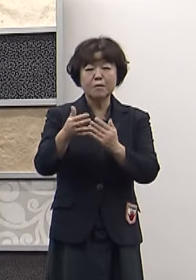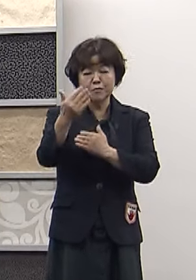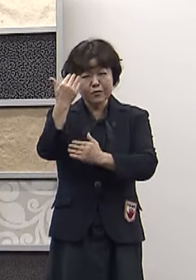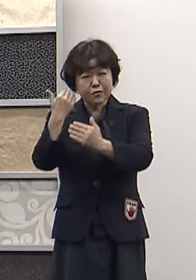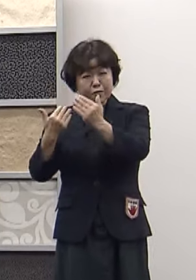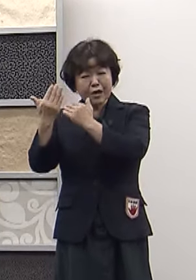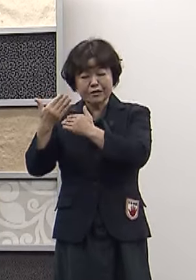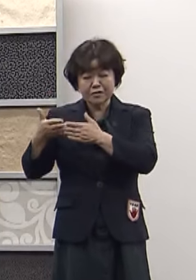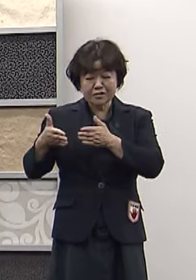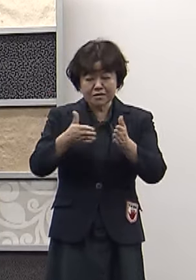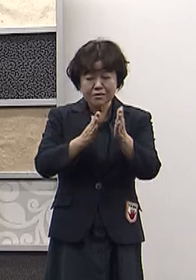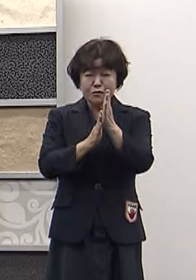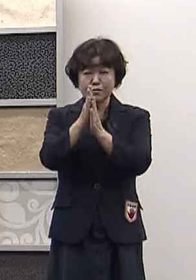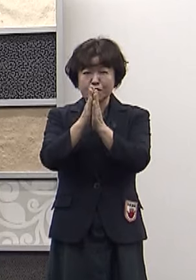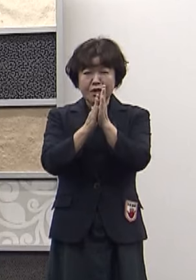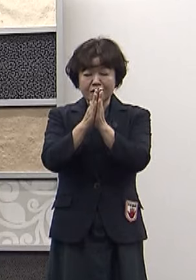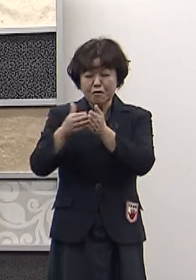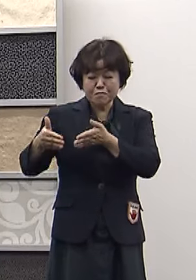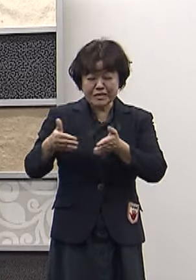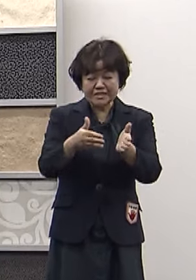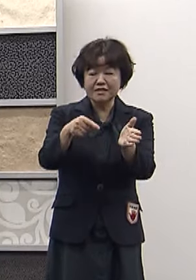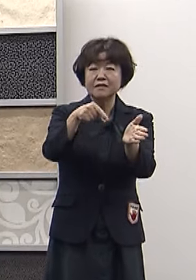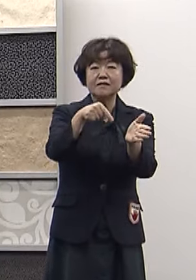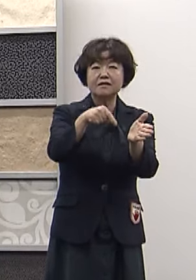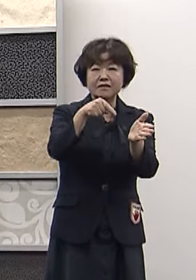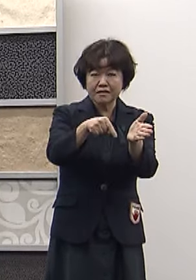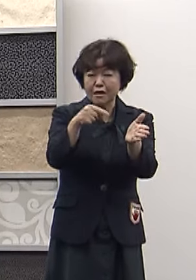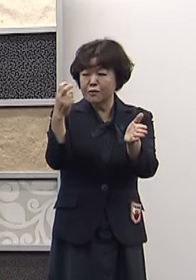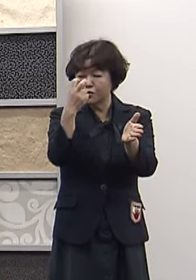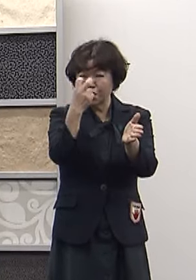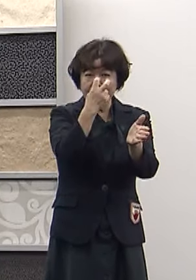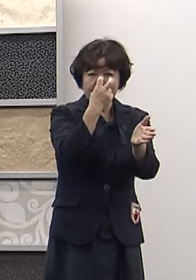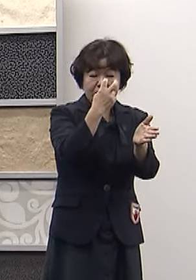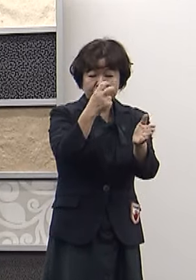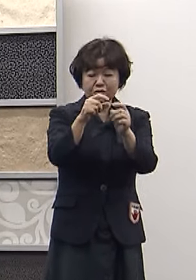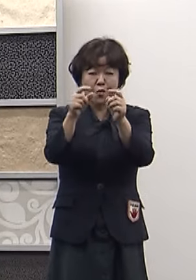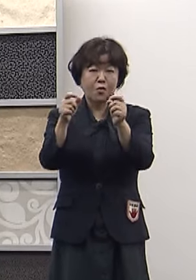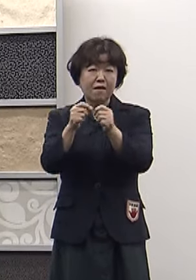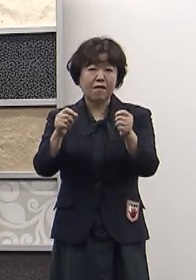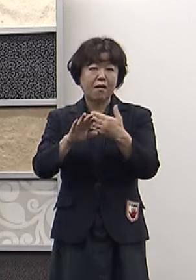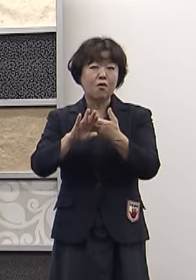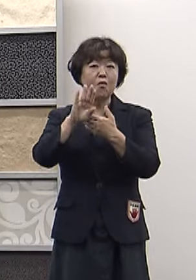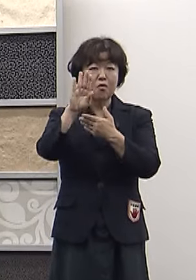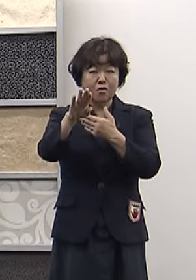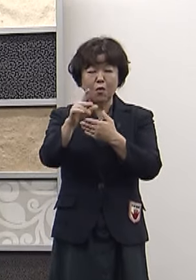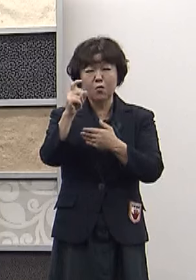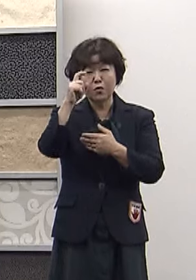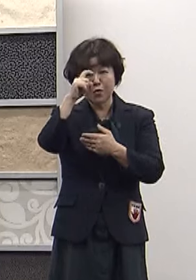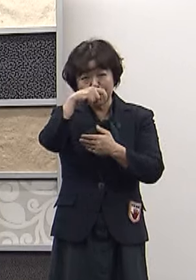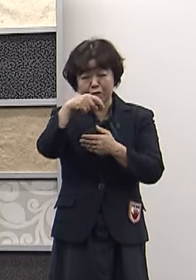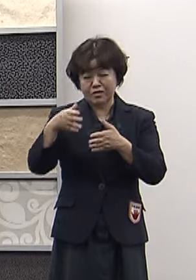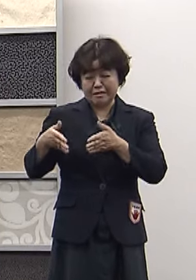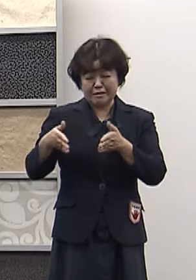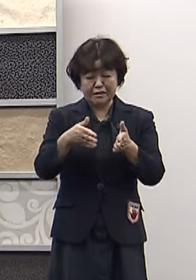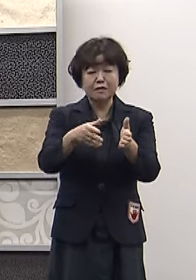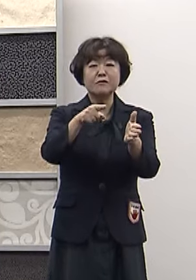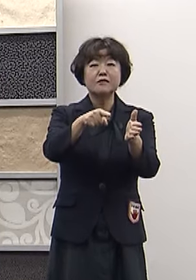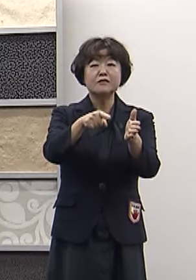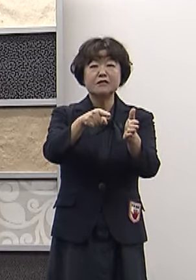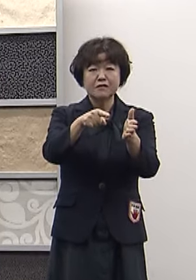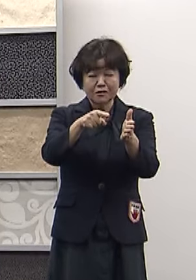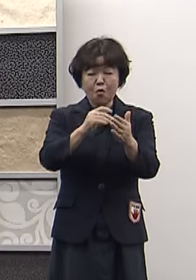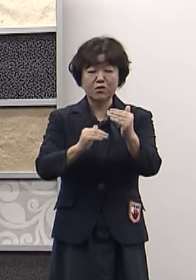や巡礼路につきましても調査を行い、その結果を今後の古道、古い道の振興